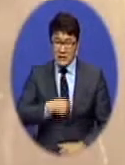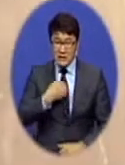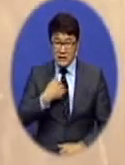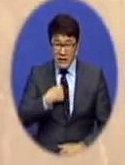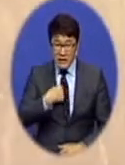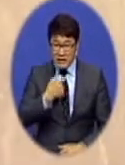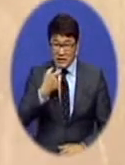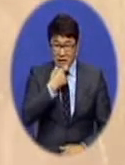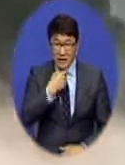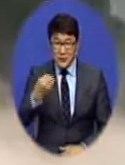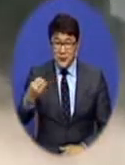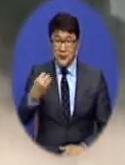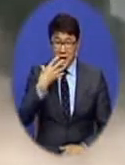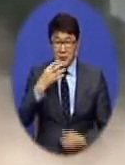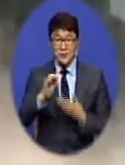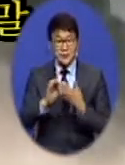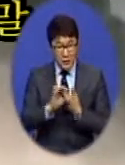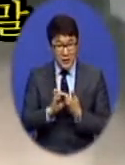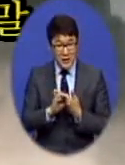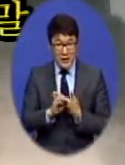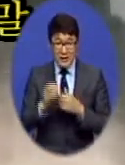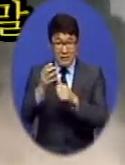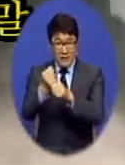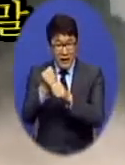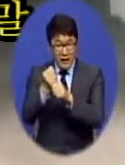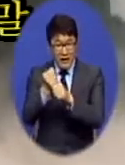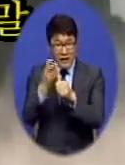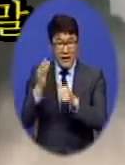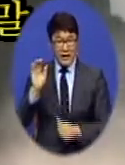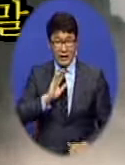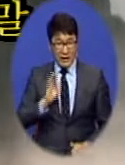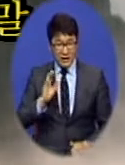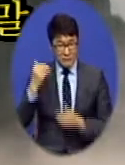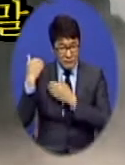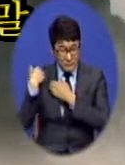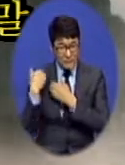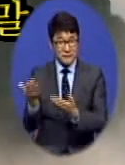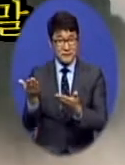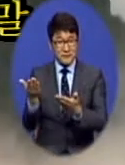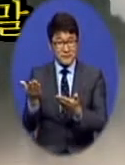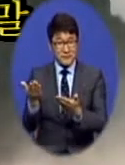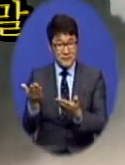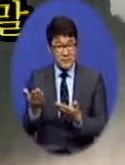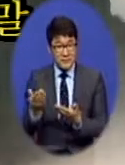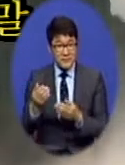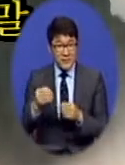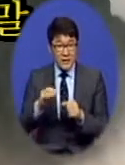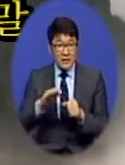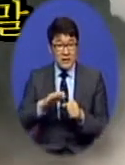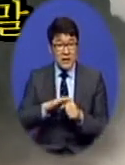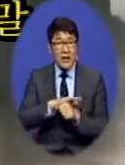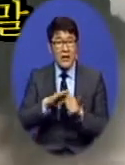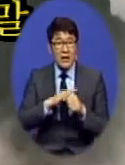인생이 싫어졌단 말을 하지만 잡을 날도 아니겠지만